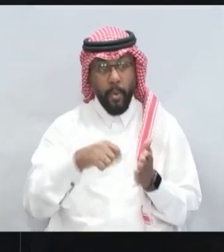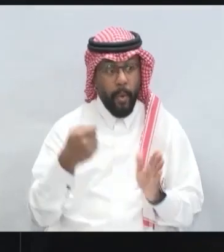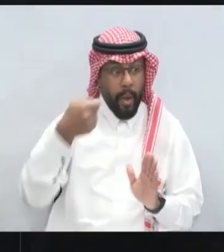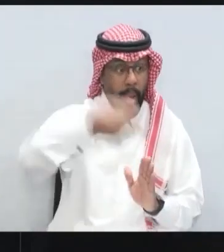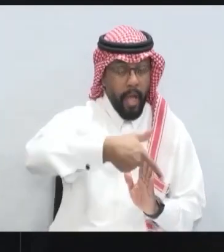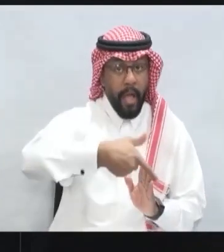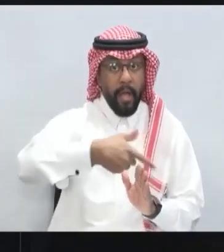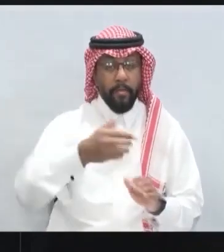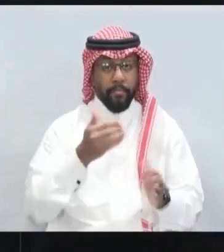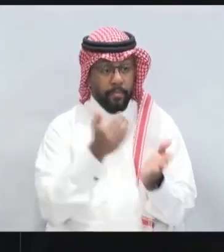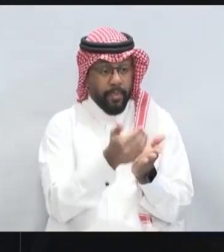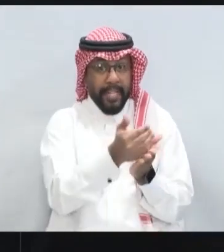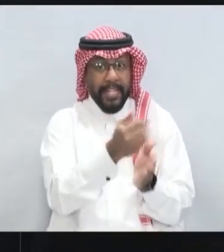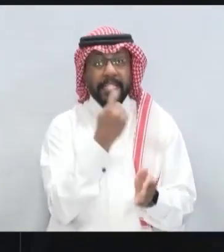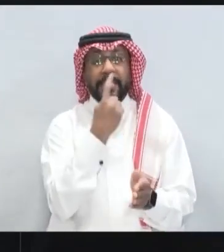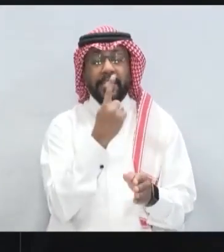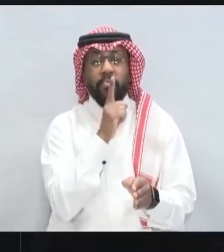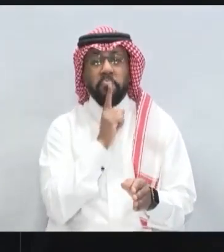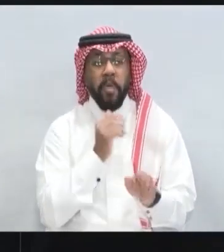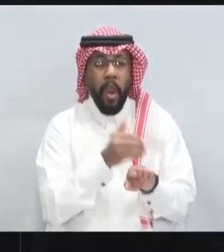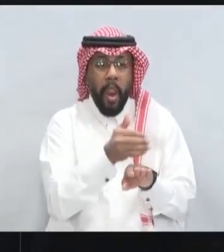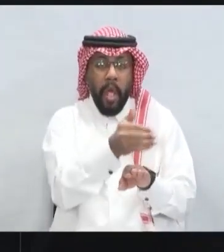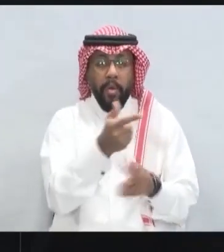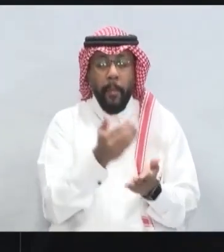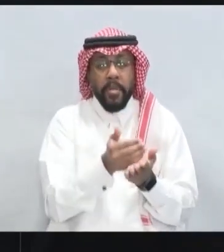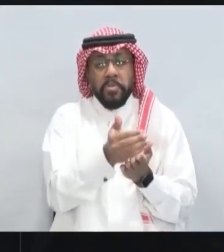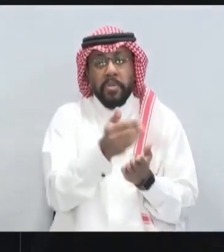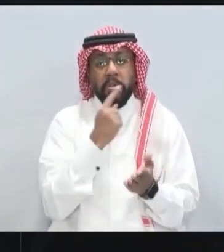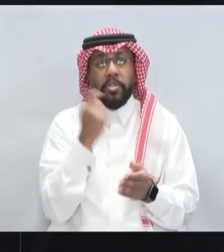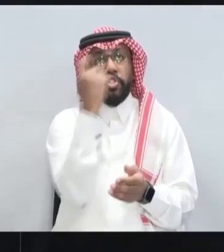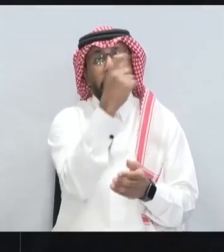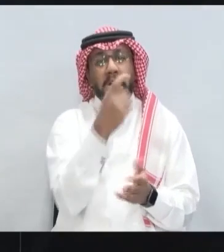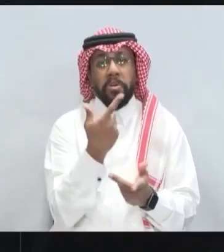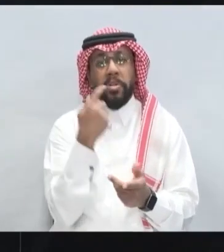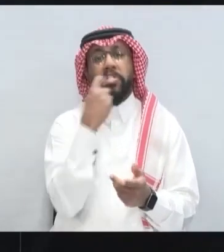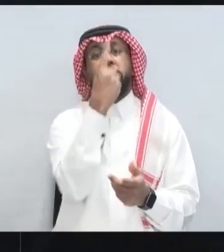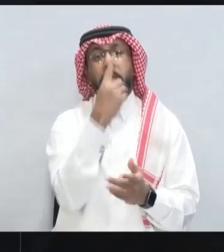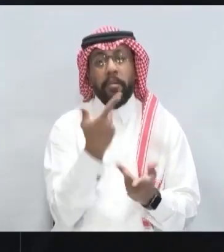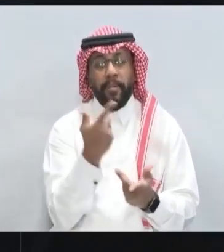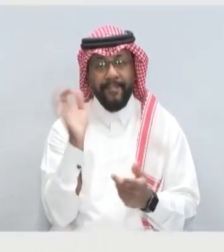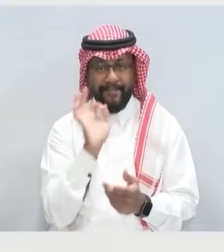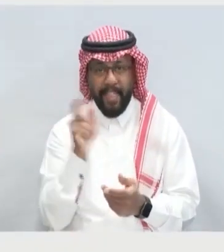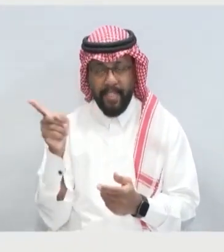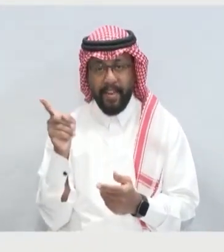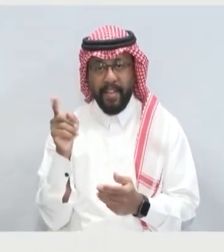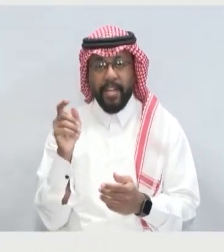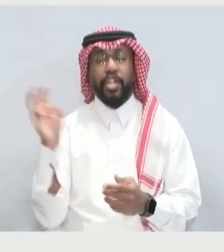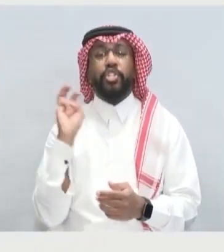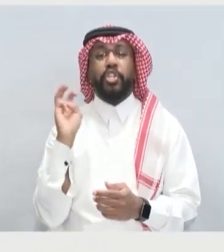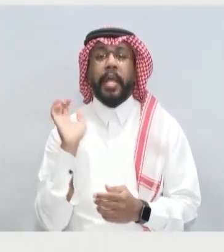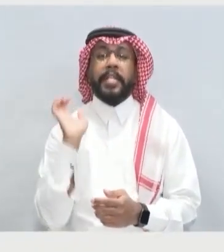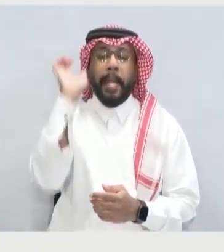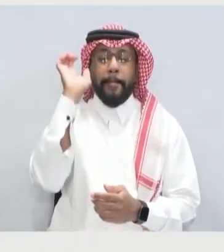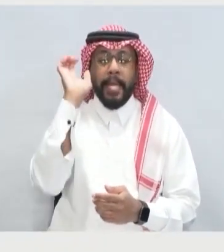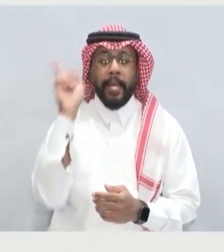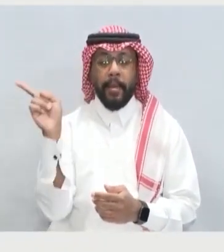تاتي الفترات لهذا المبلغ هنالك قد تكون دفعات على فترات معينه وبالتالي هذا مثال على ان الاشخاص يدفعون